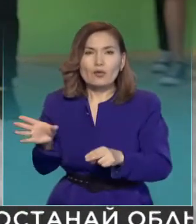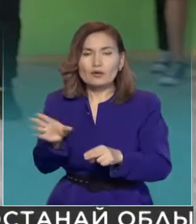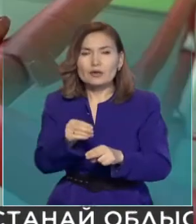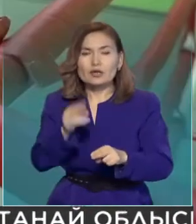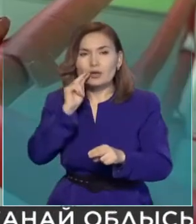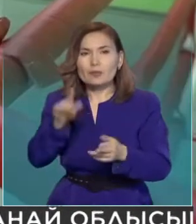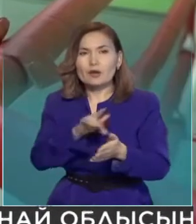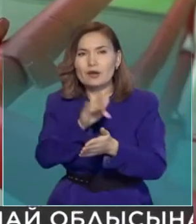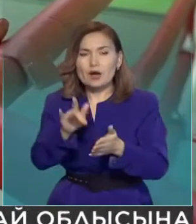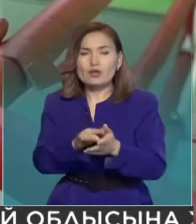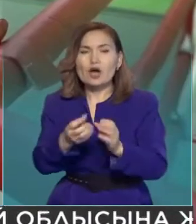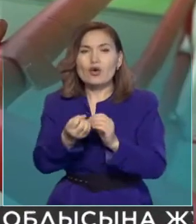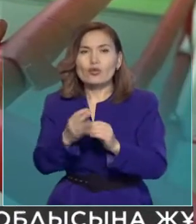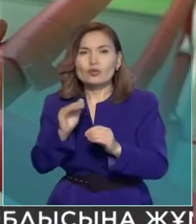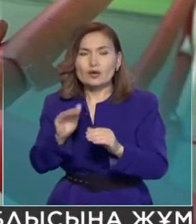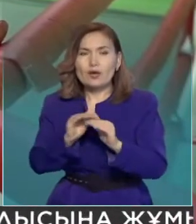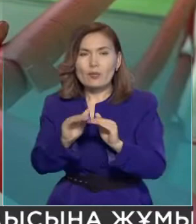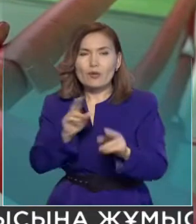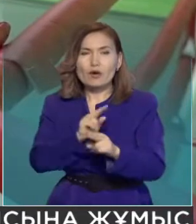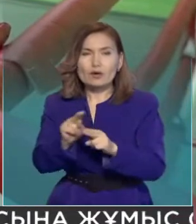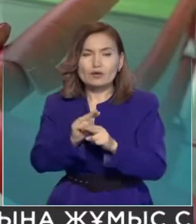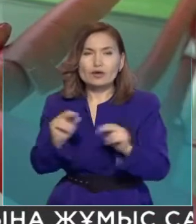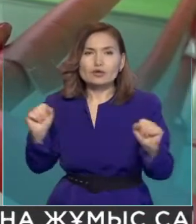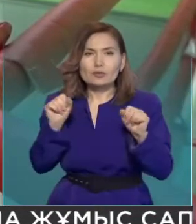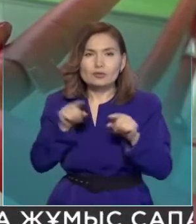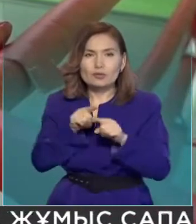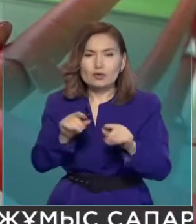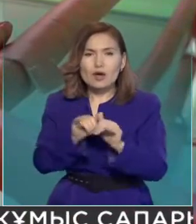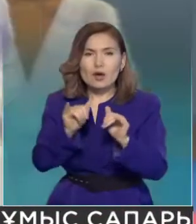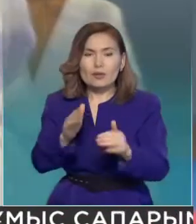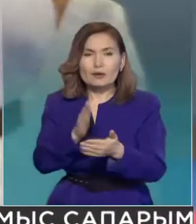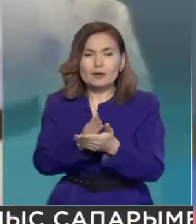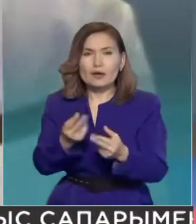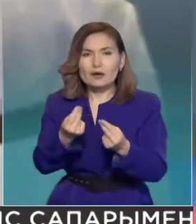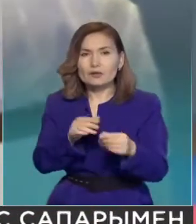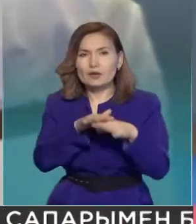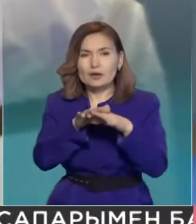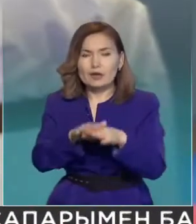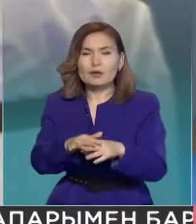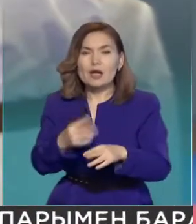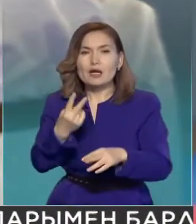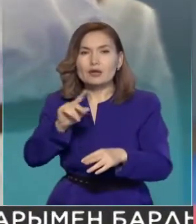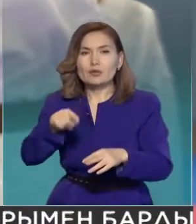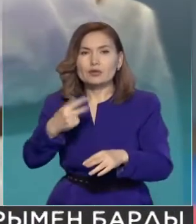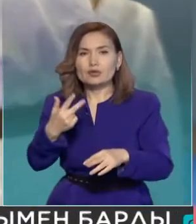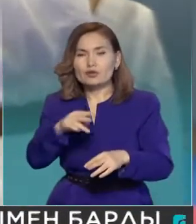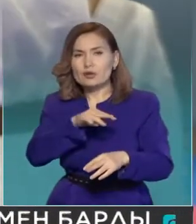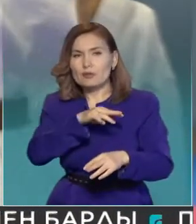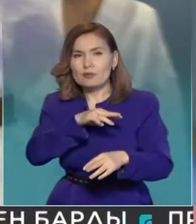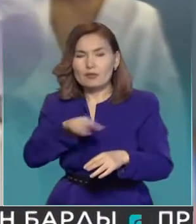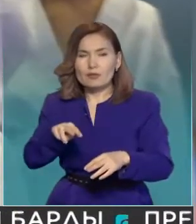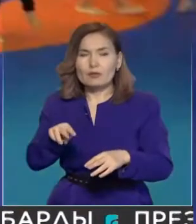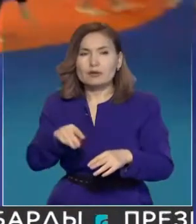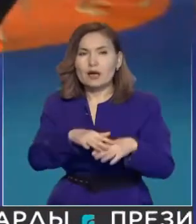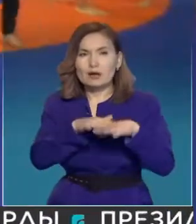мегаполисте 14 мың баланы спортқа баулу көзделіп отыр. Ол үшін қазынадан 2,3